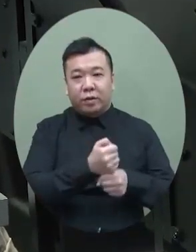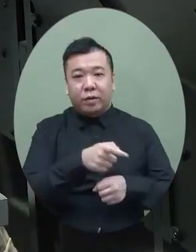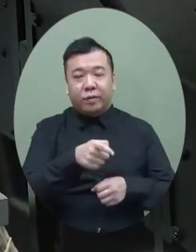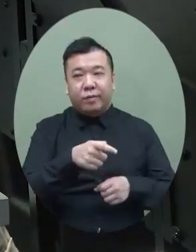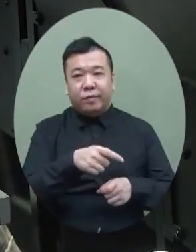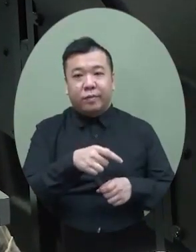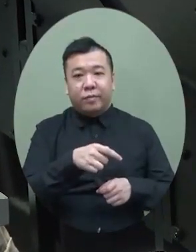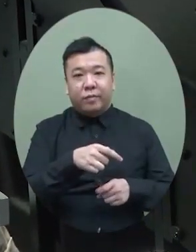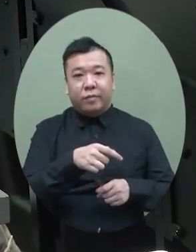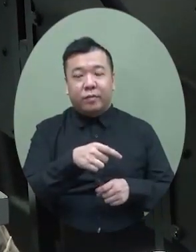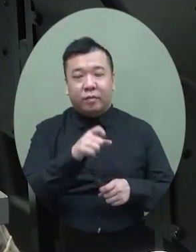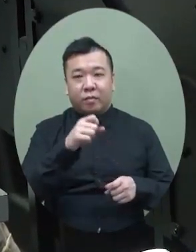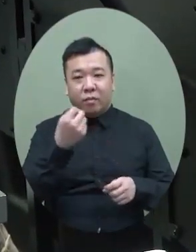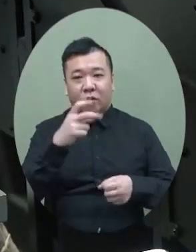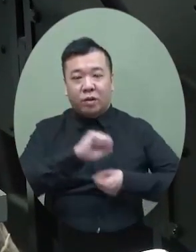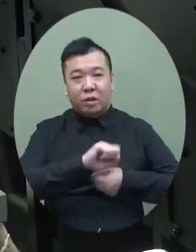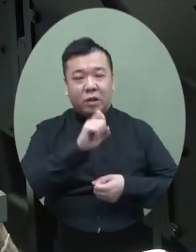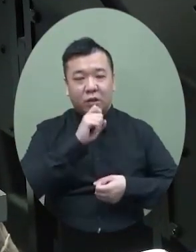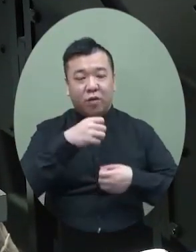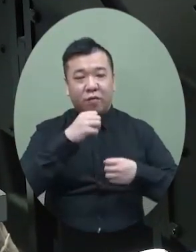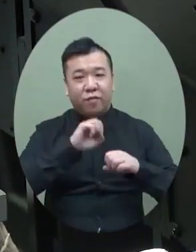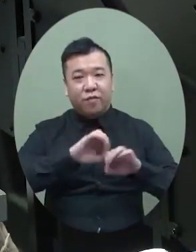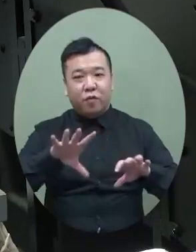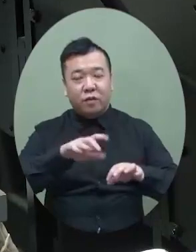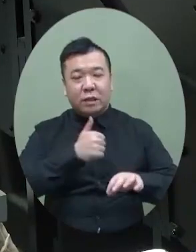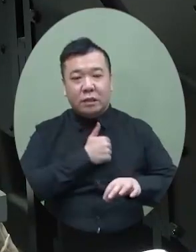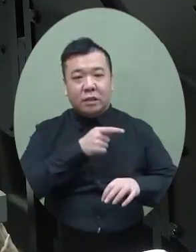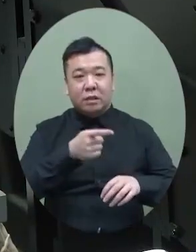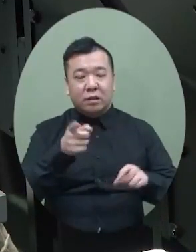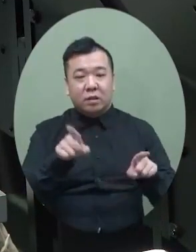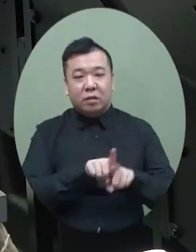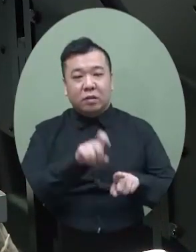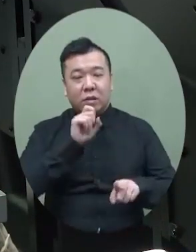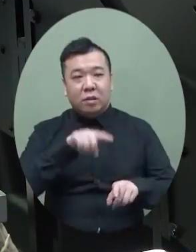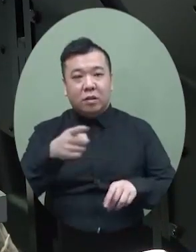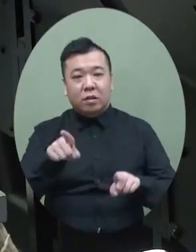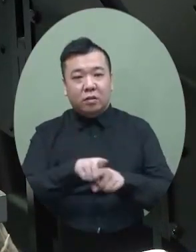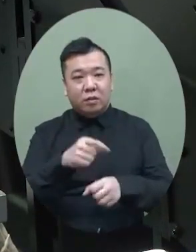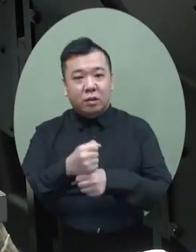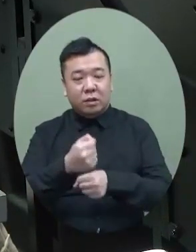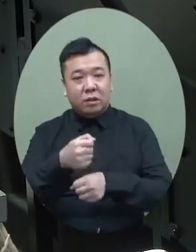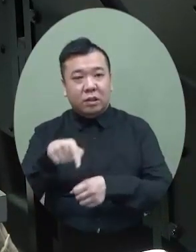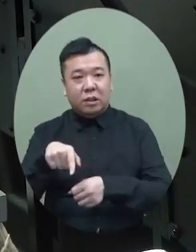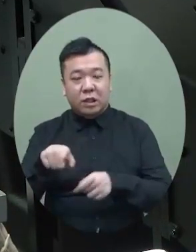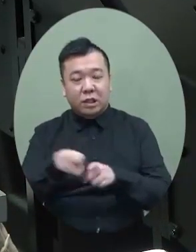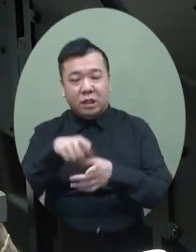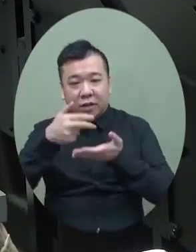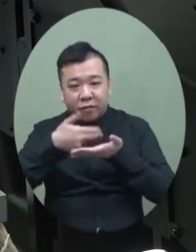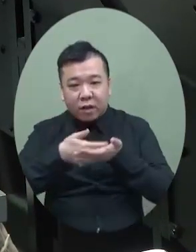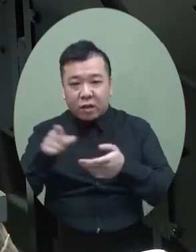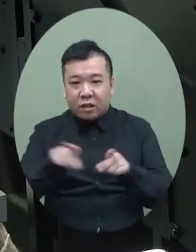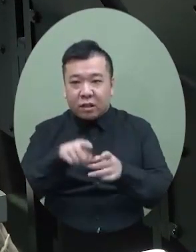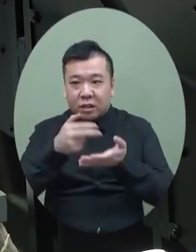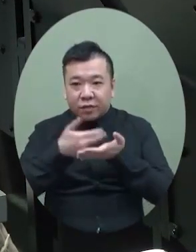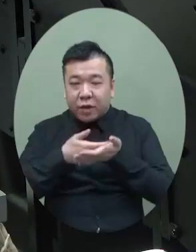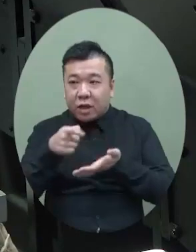今日又多了一個好似放射師咁樣，同埋佢都有同一個同事係一起食飯嘅。咁想問翻個一起食飯嘅